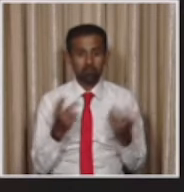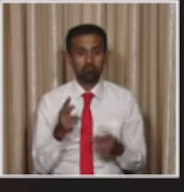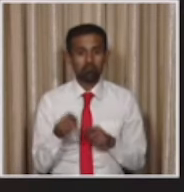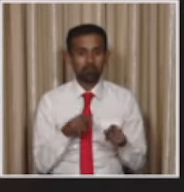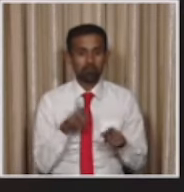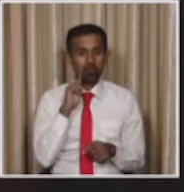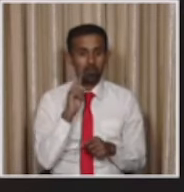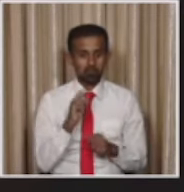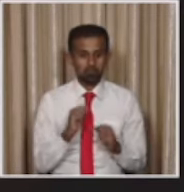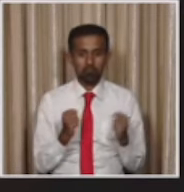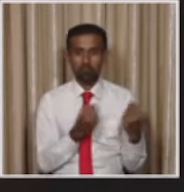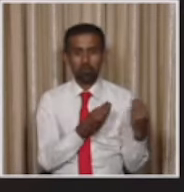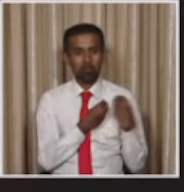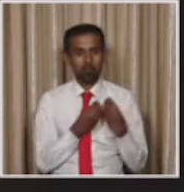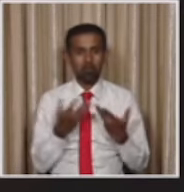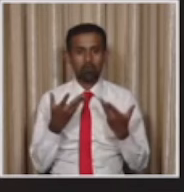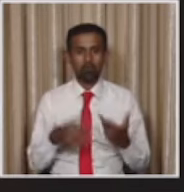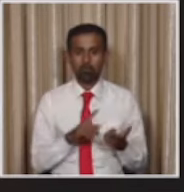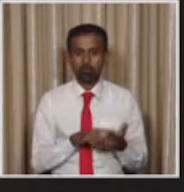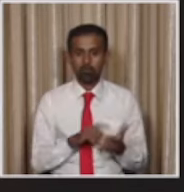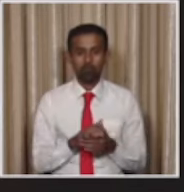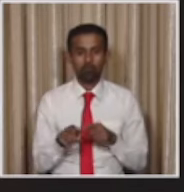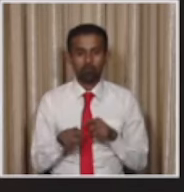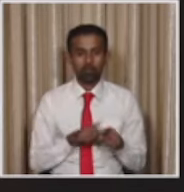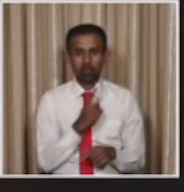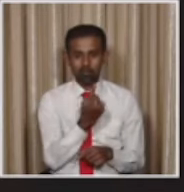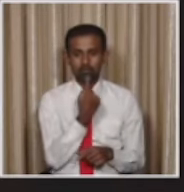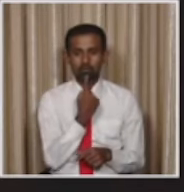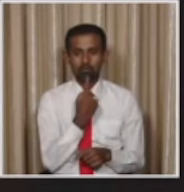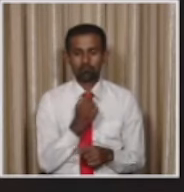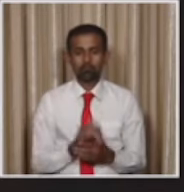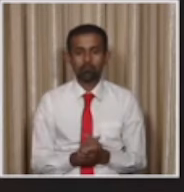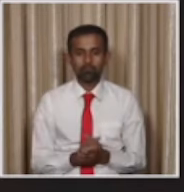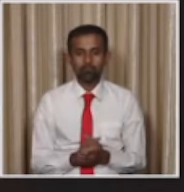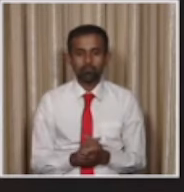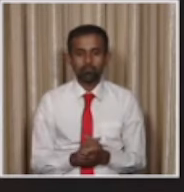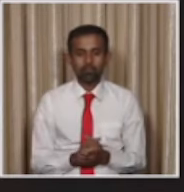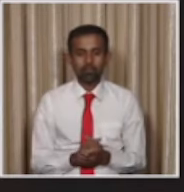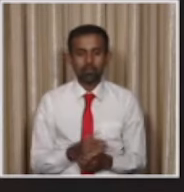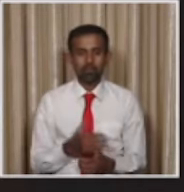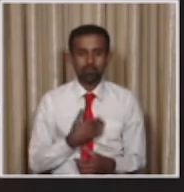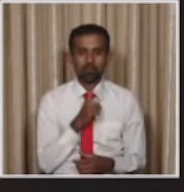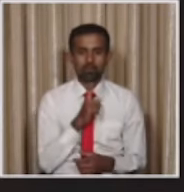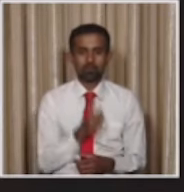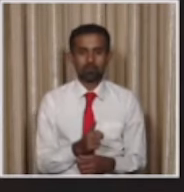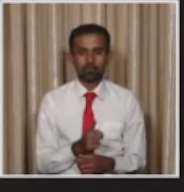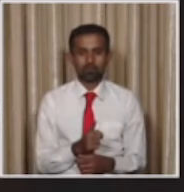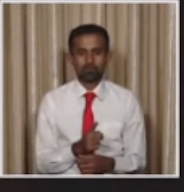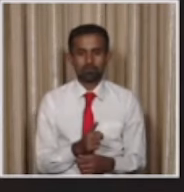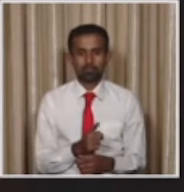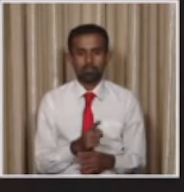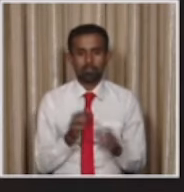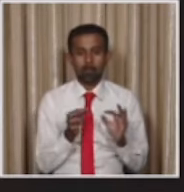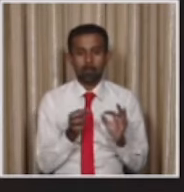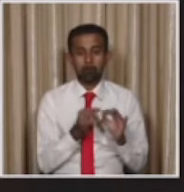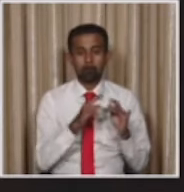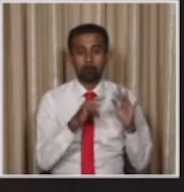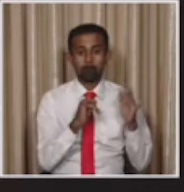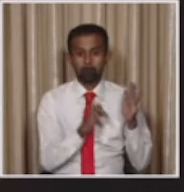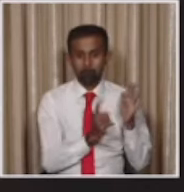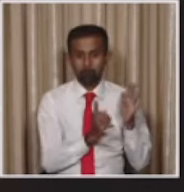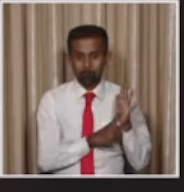මහත්තයායි අභියෝගේ වගකීම බාරගත්තාය. එහෙම කියලා කියනවා. ඉතින් ඒ නිසා මම කියන්න කැමතියි බැසිල් රාජපක්ෂ